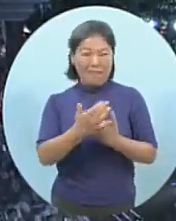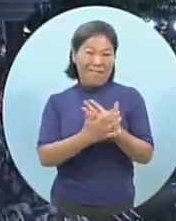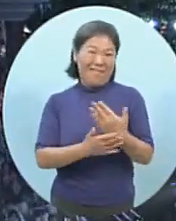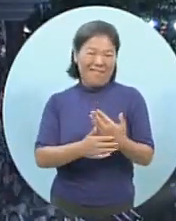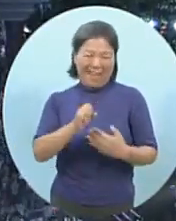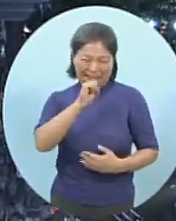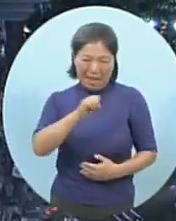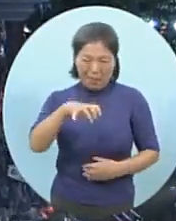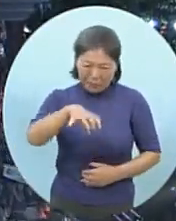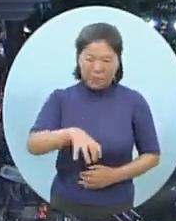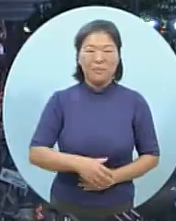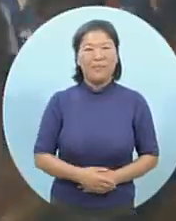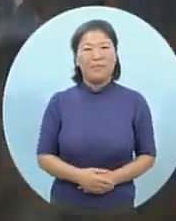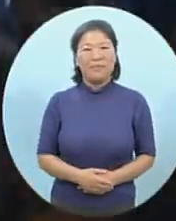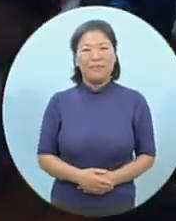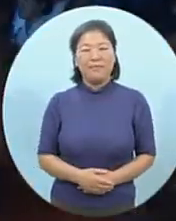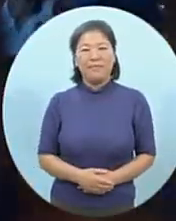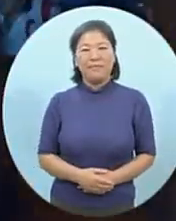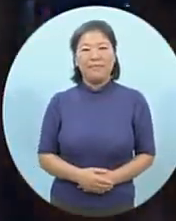ところです。